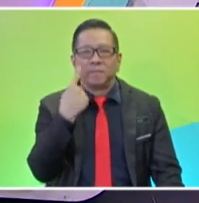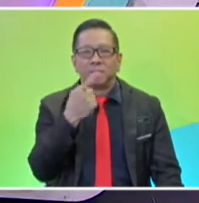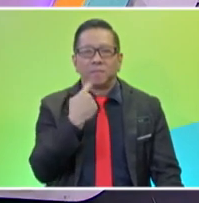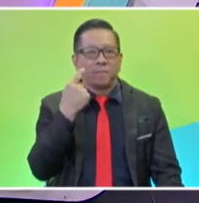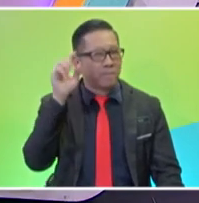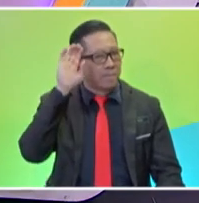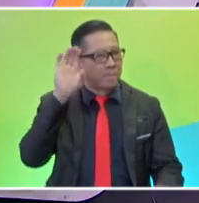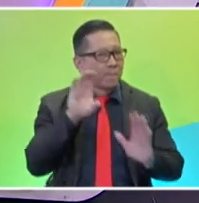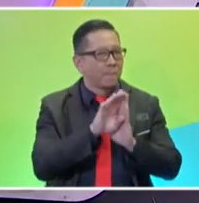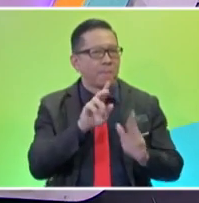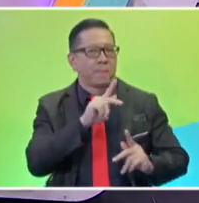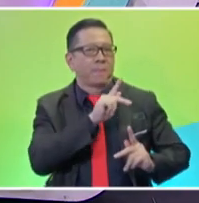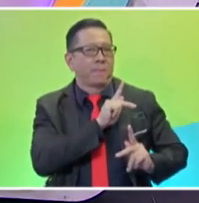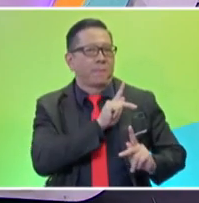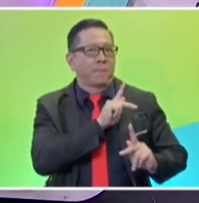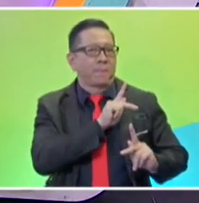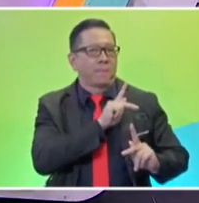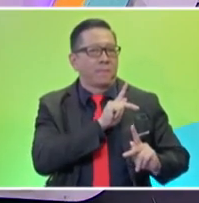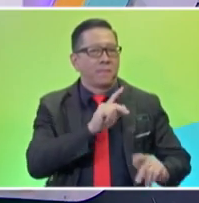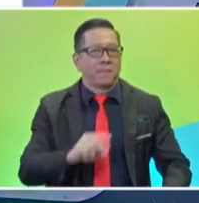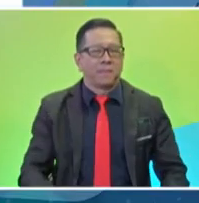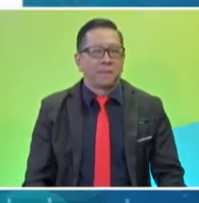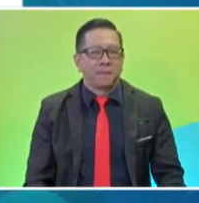pahlawan terbilang ini